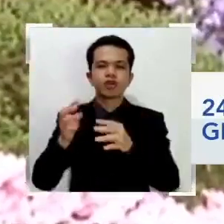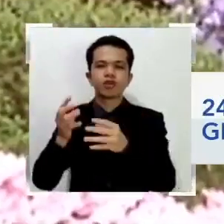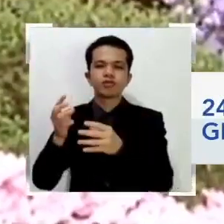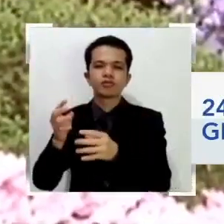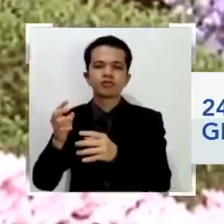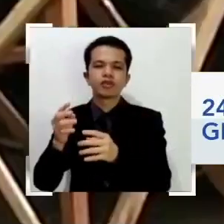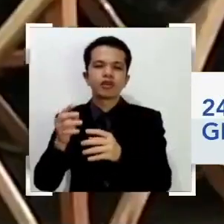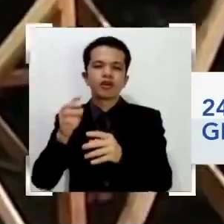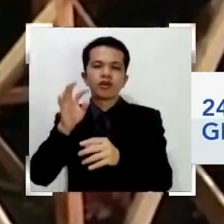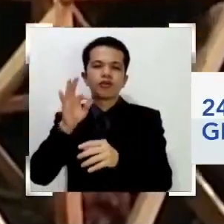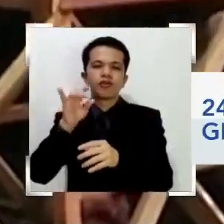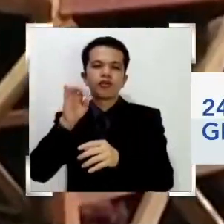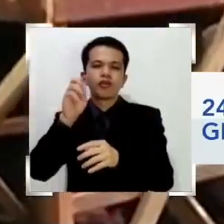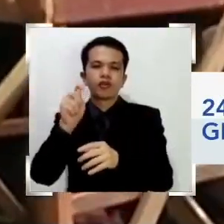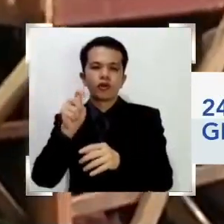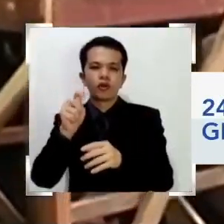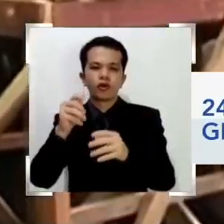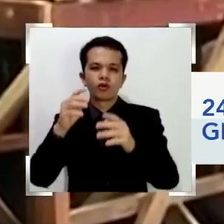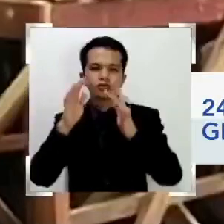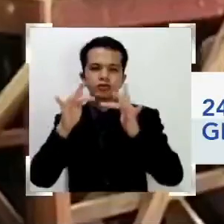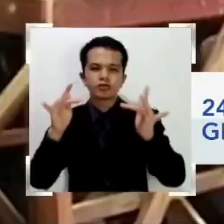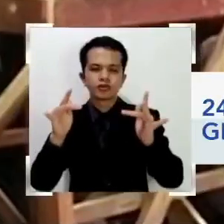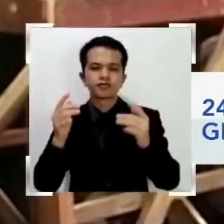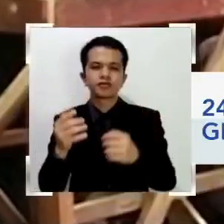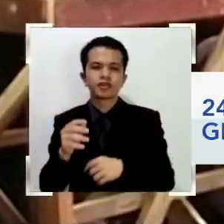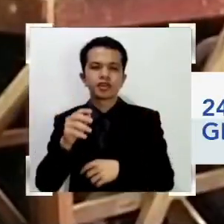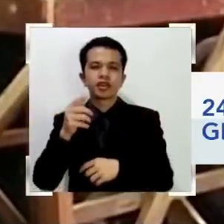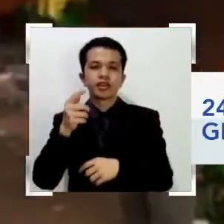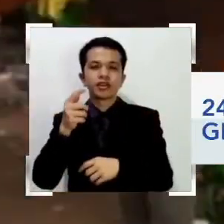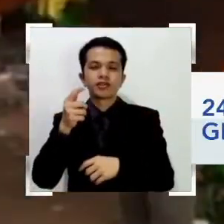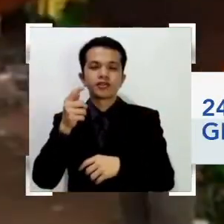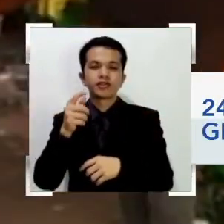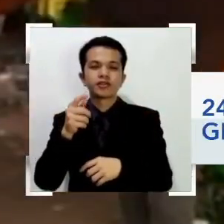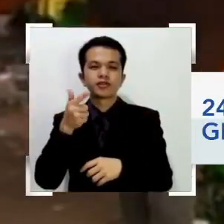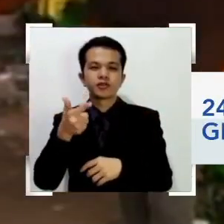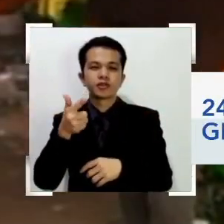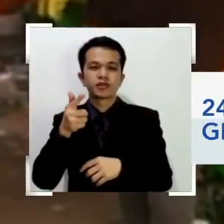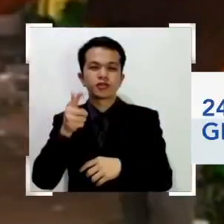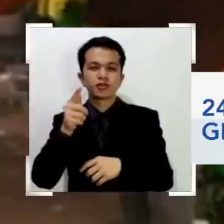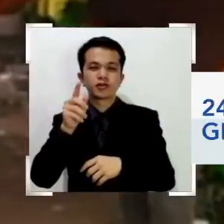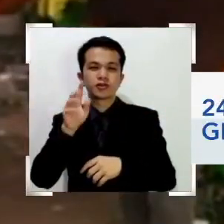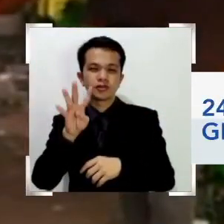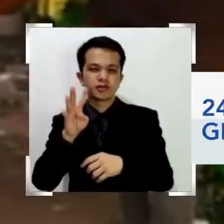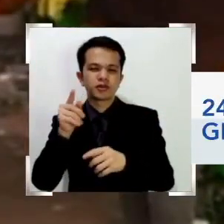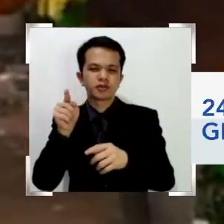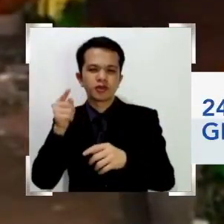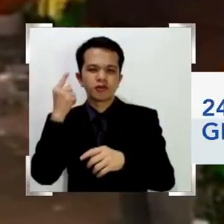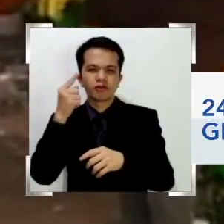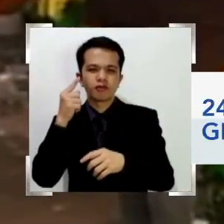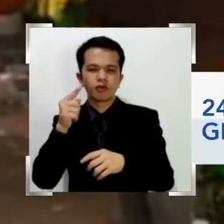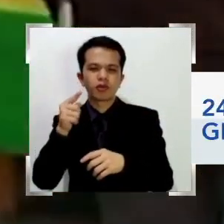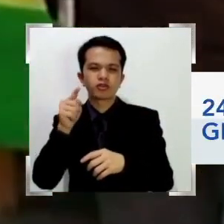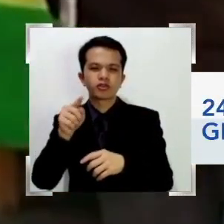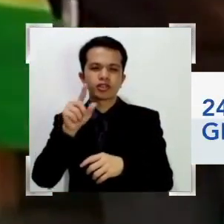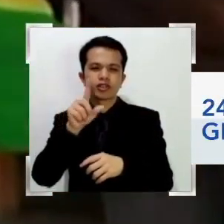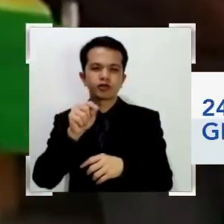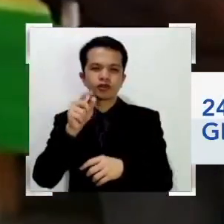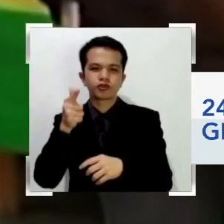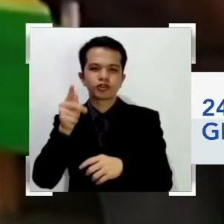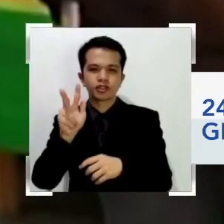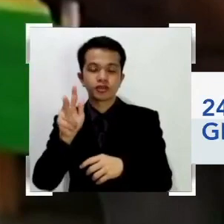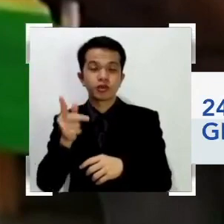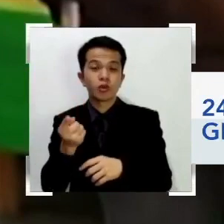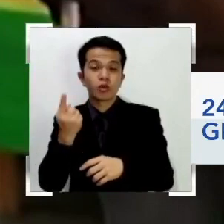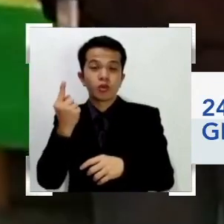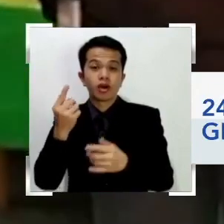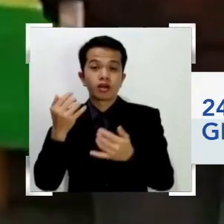Linggo. 24 ang kalahok sa parada na isa sa highlights ng Panagbanga 2023. At isa sa mga itatampok